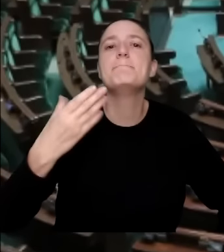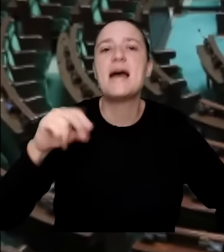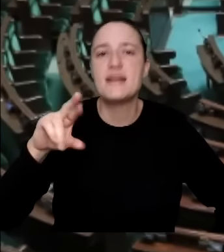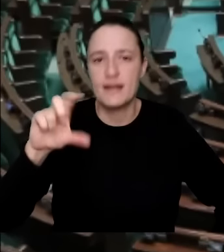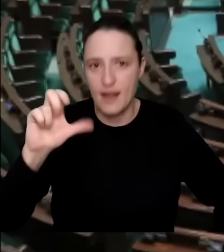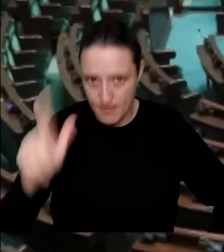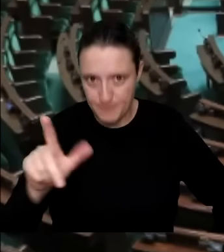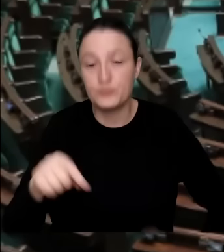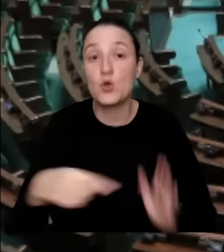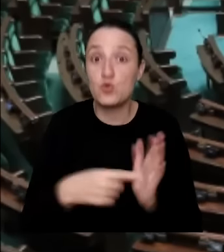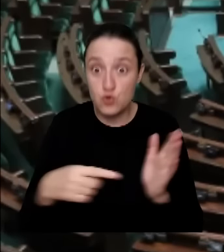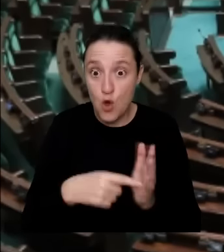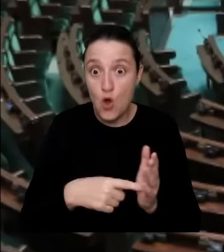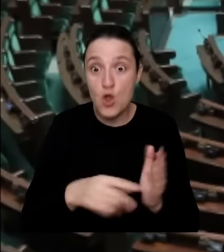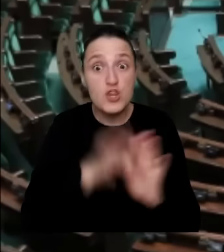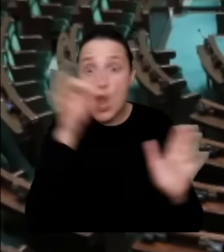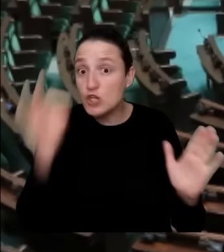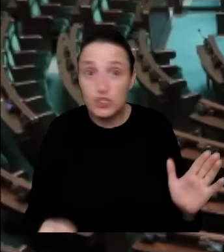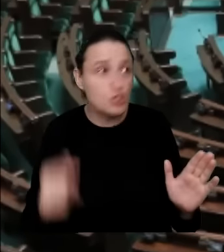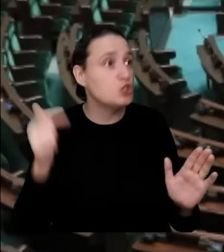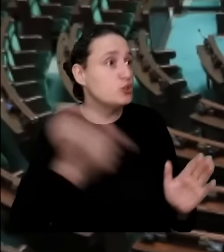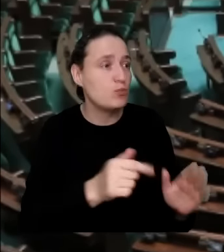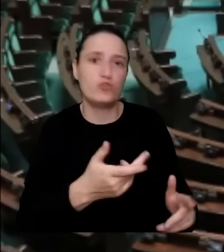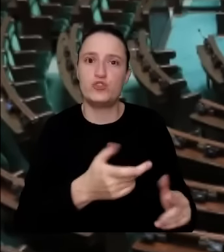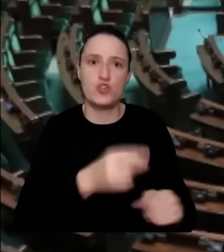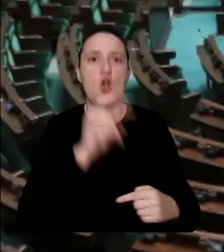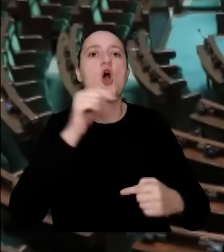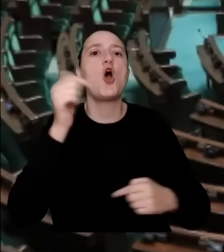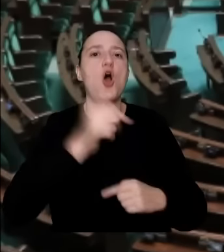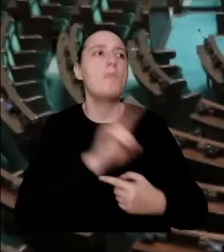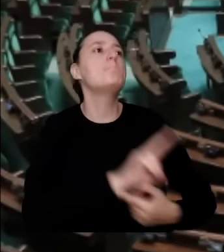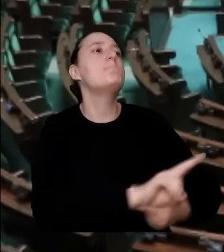pamię dzisiaj spaca swo związania